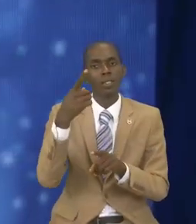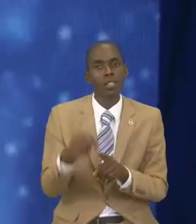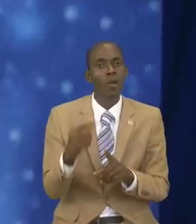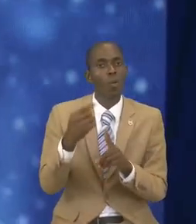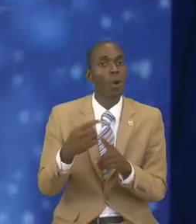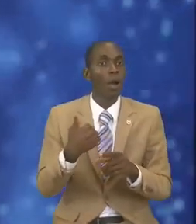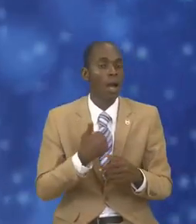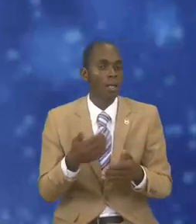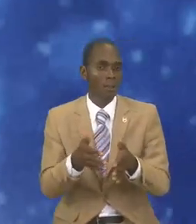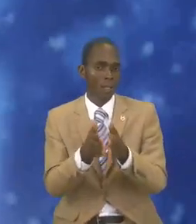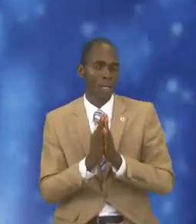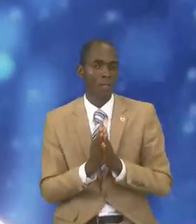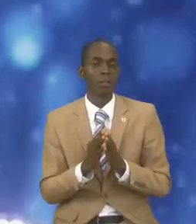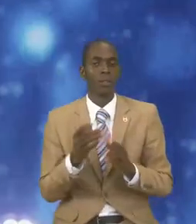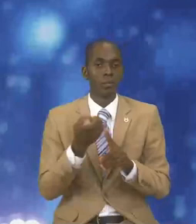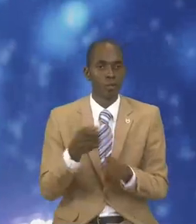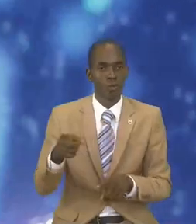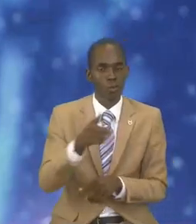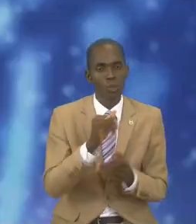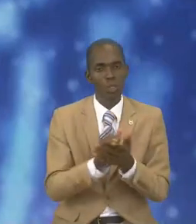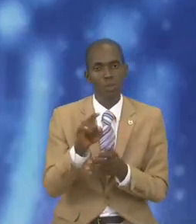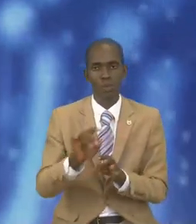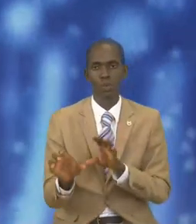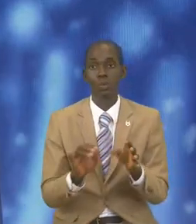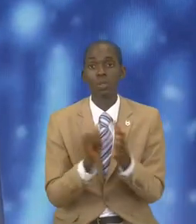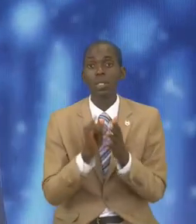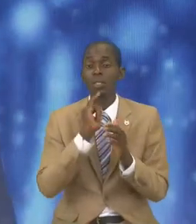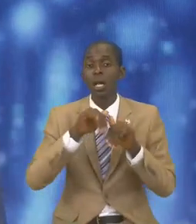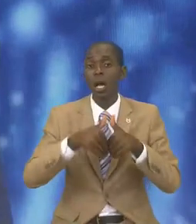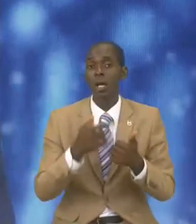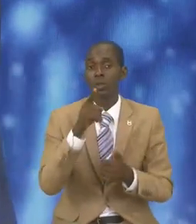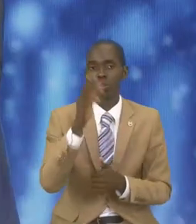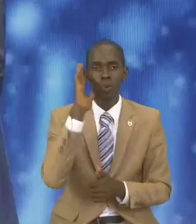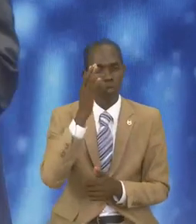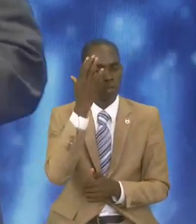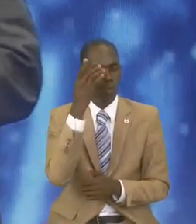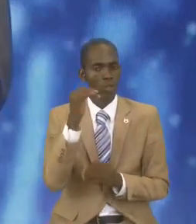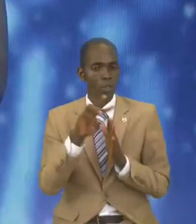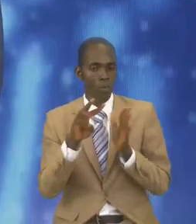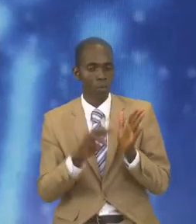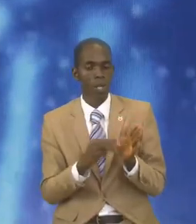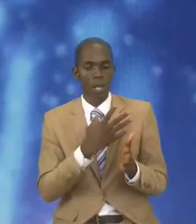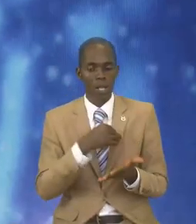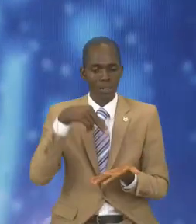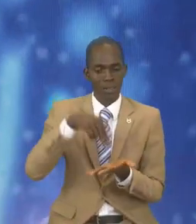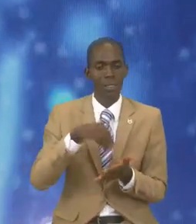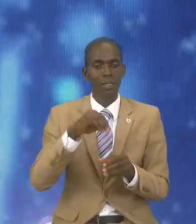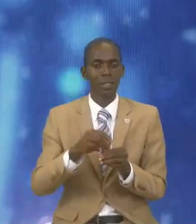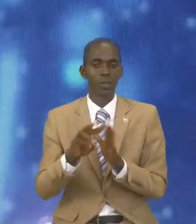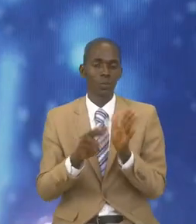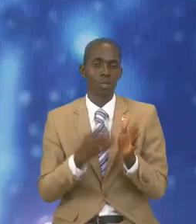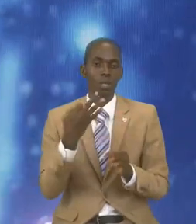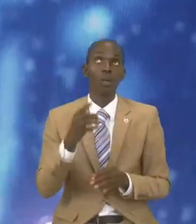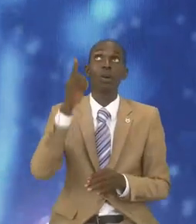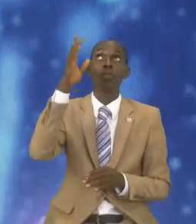parole l'a exigé et a demandé que vous le fassiez. C'est comme ça que vous connaîtrez la volonté de Dieu, vous tiendrez dans la volonté de Dieu